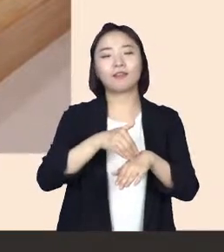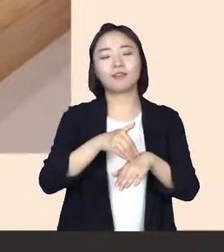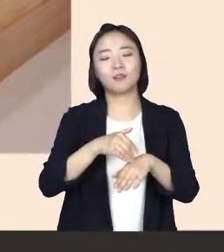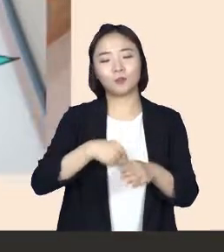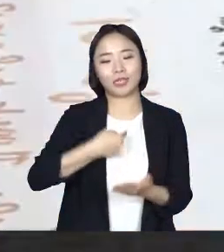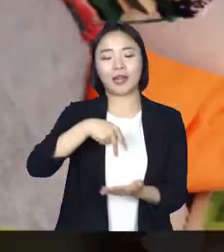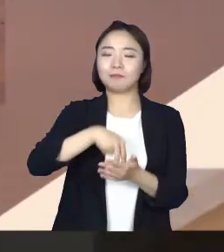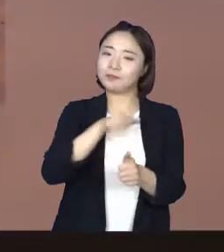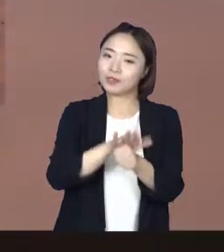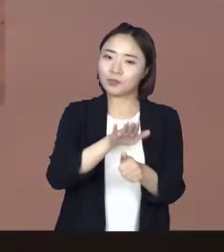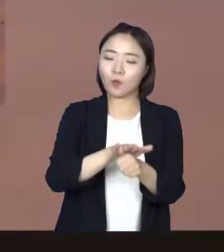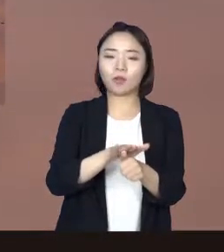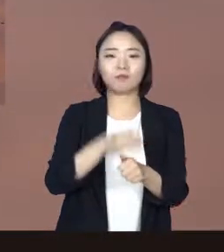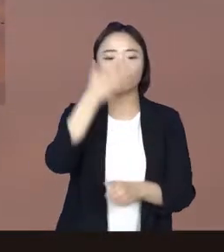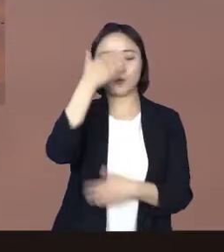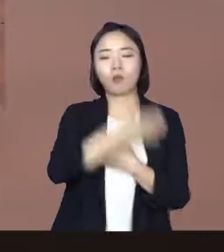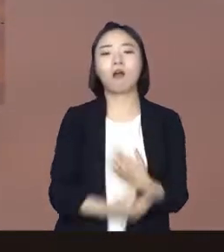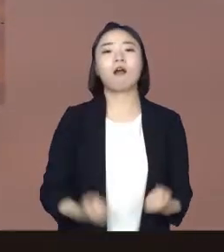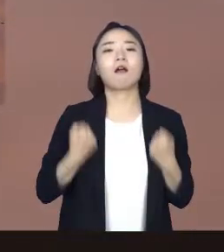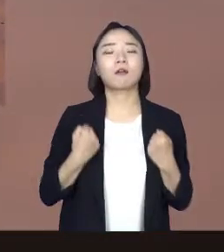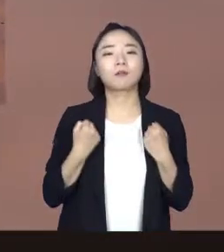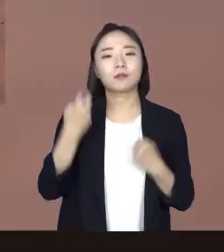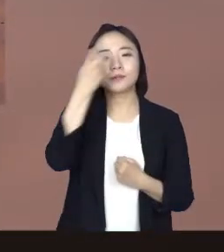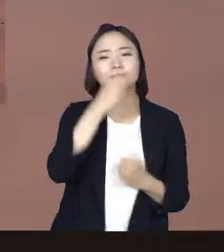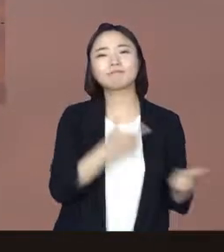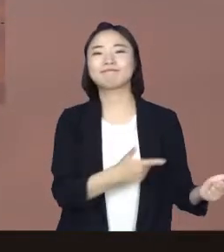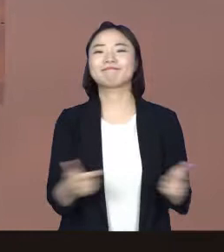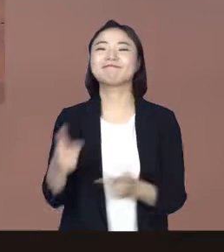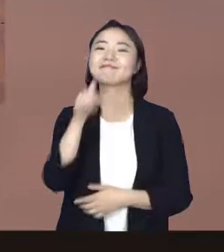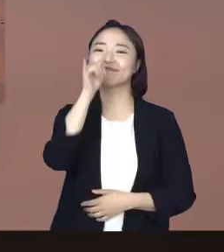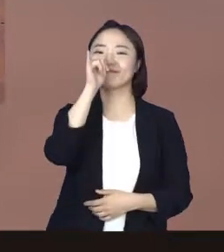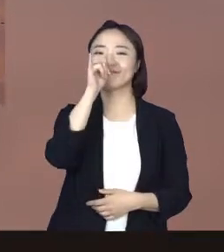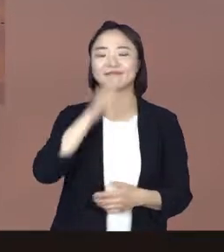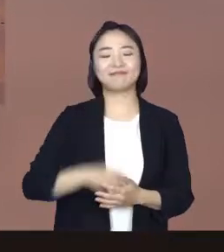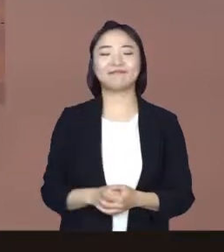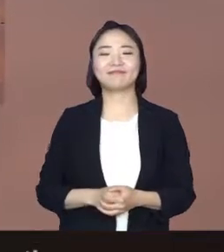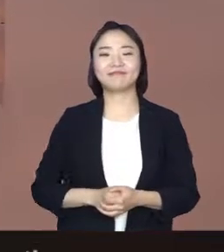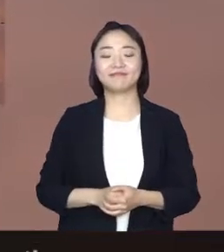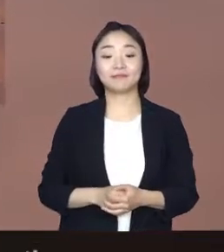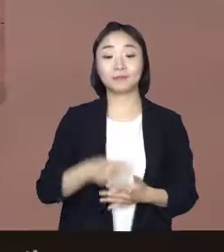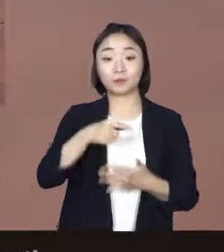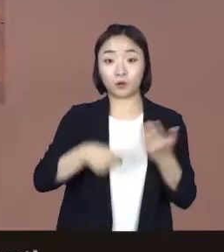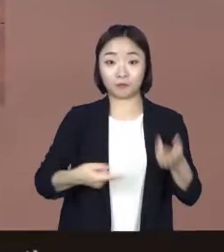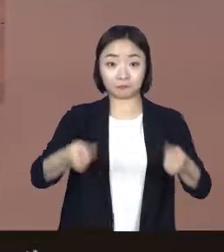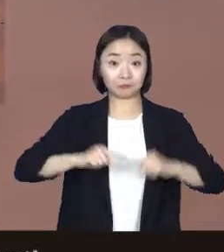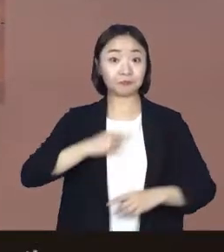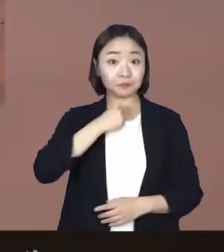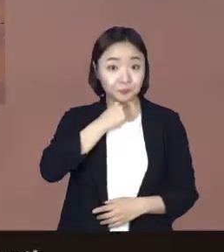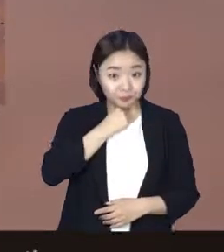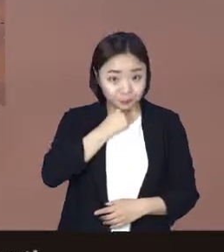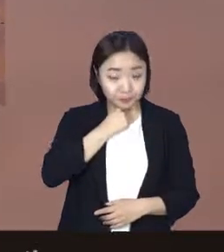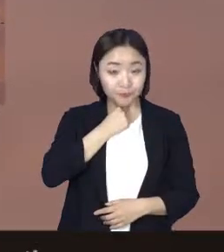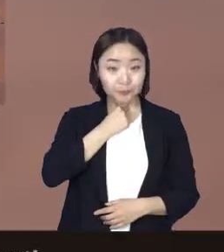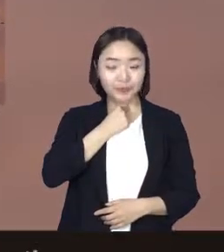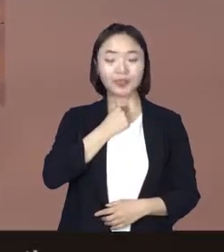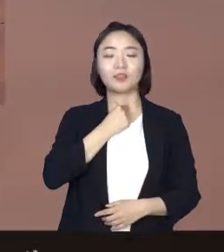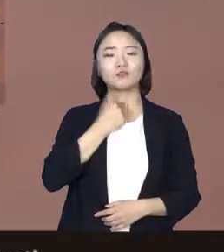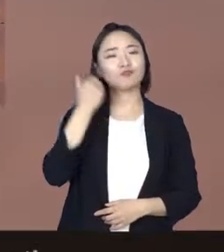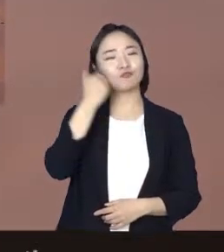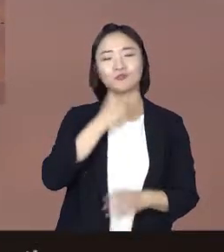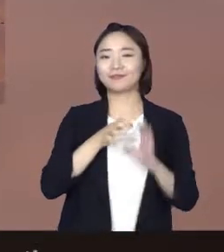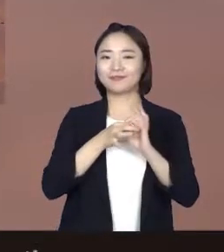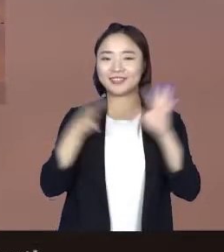직업교육훈련 지원, 자립지원, 무료 건강검진 등을 지원하고 있습니다. 프로그램 참여를 희망하는 학교